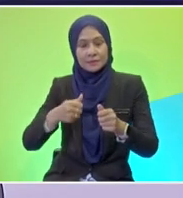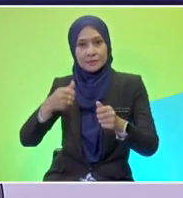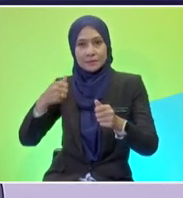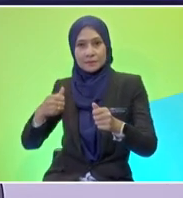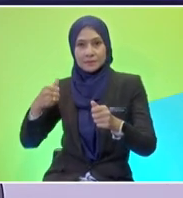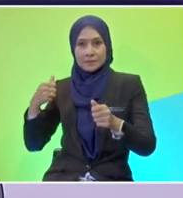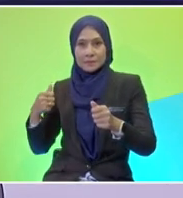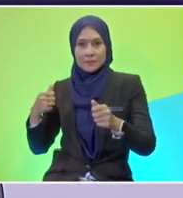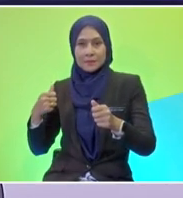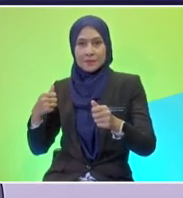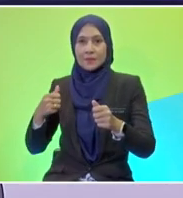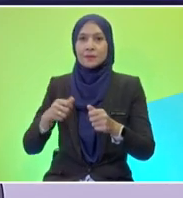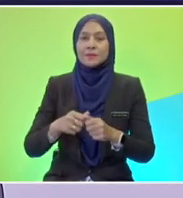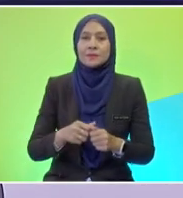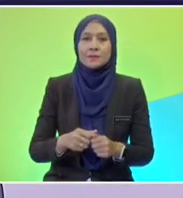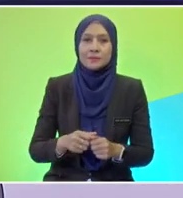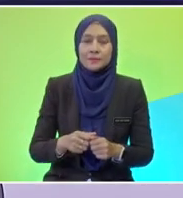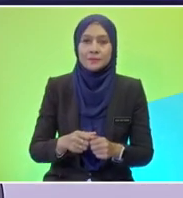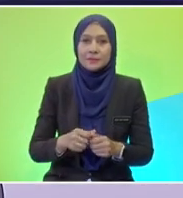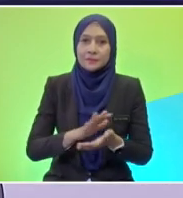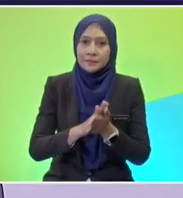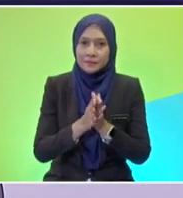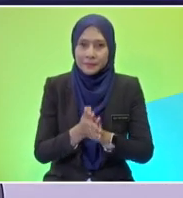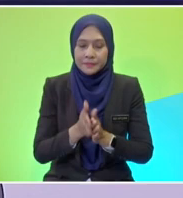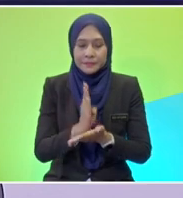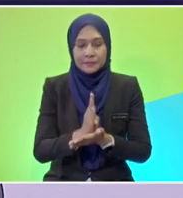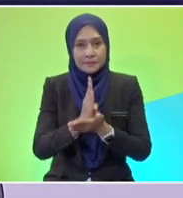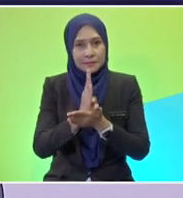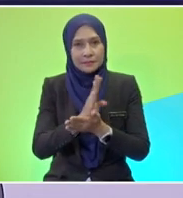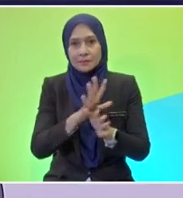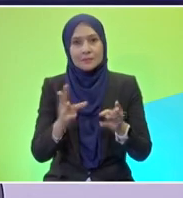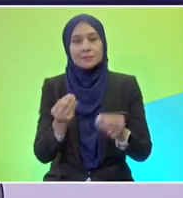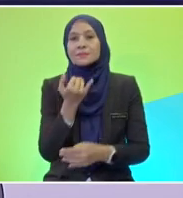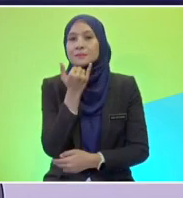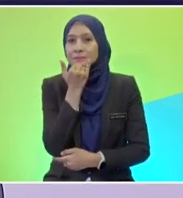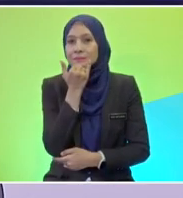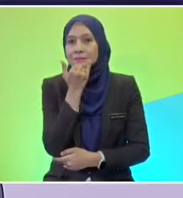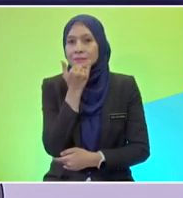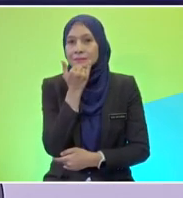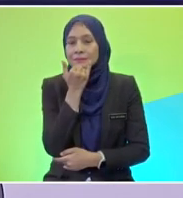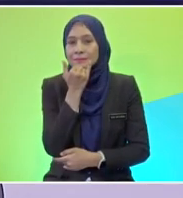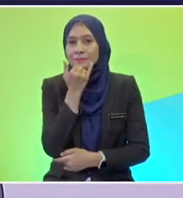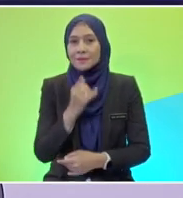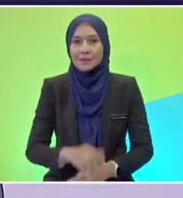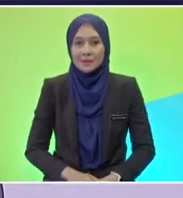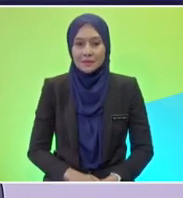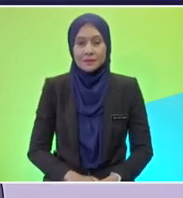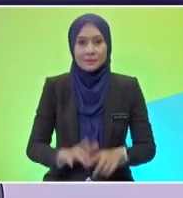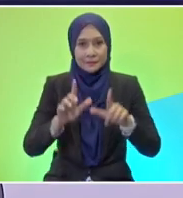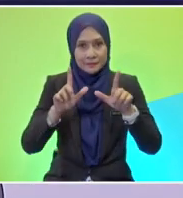ke belakang. Jadi cikgu nak membantu supaya kita murid-murid tak silap, cikgu letak anak panahnya ke arah